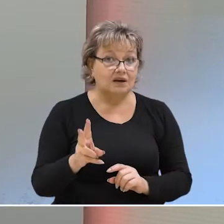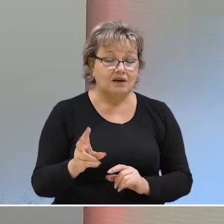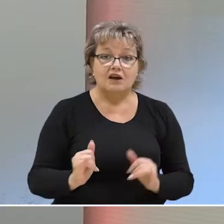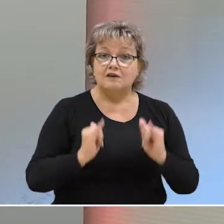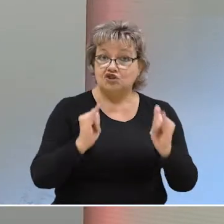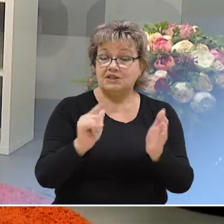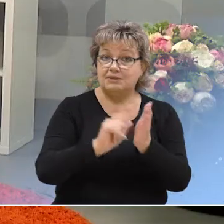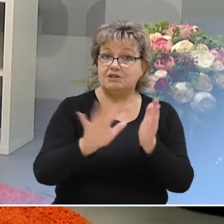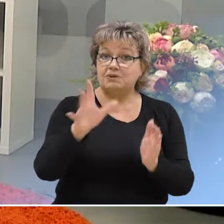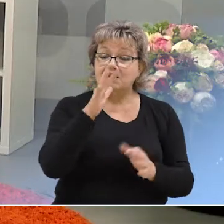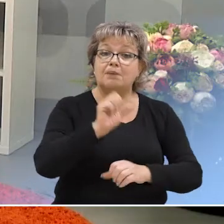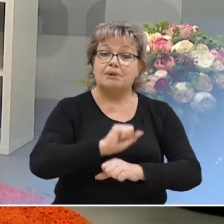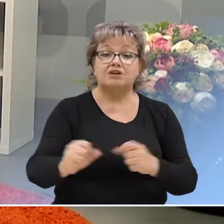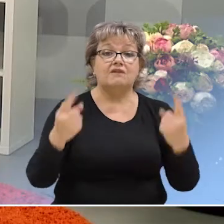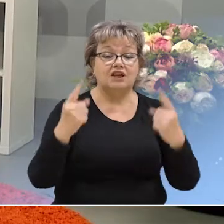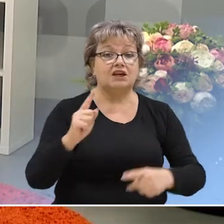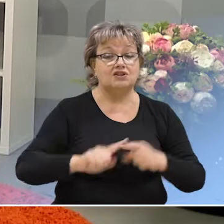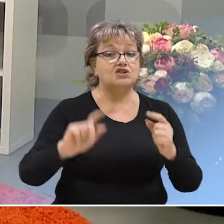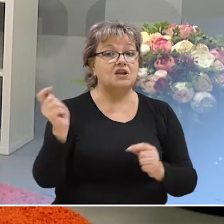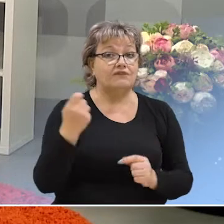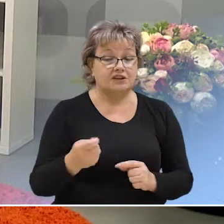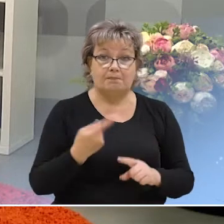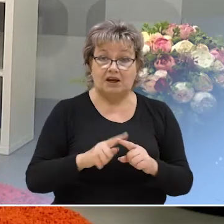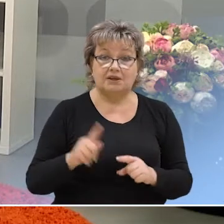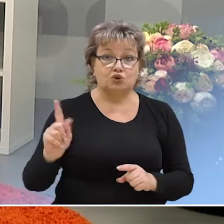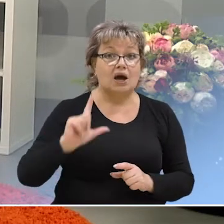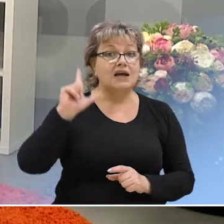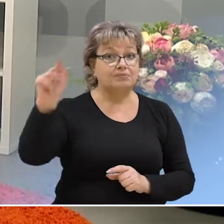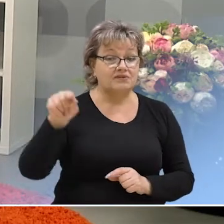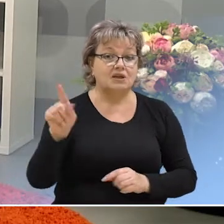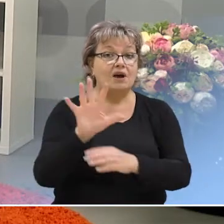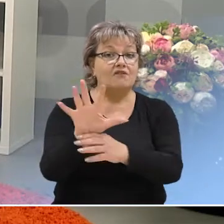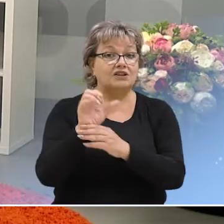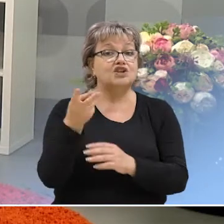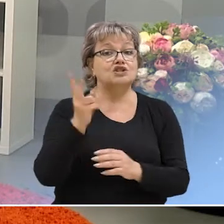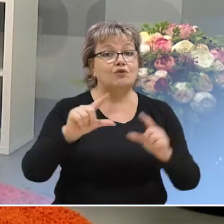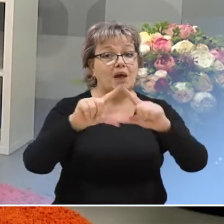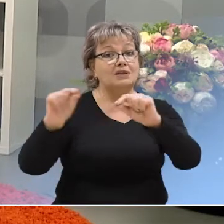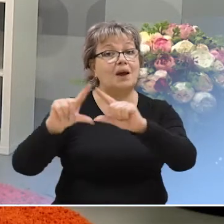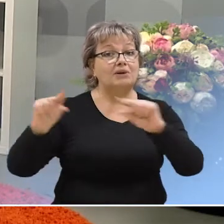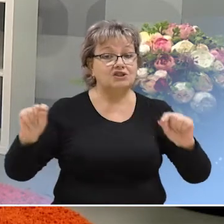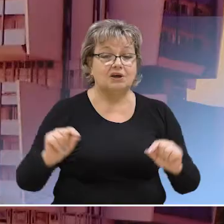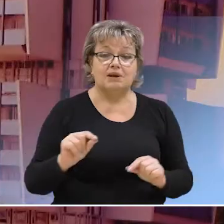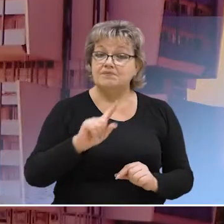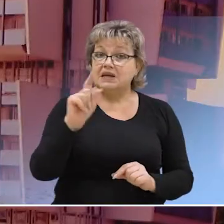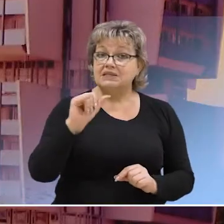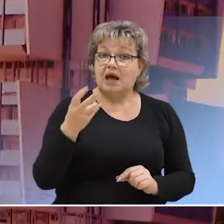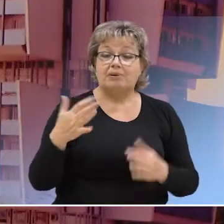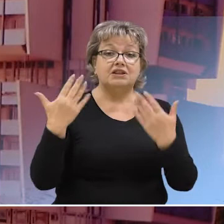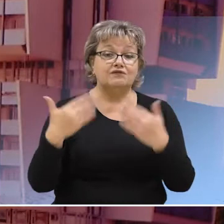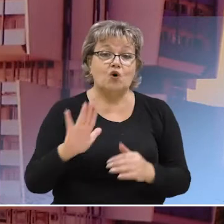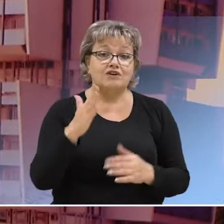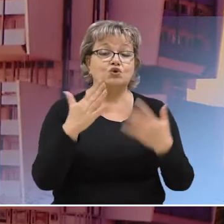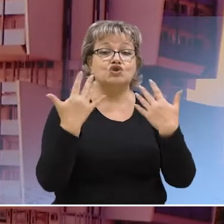в честь 75-летия победы в Великой Отечественной войне. Поэтому, Гена, отправишься туда, с тебя фотография с двумя табличками. Причем западное уже